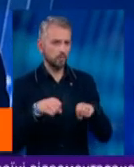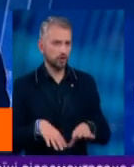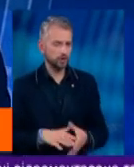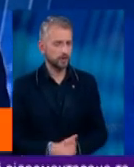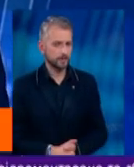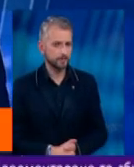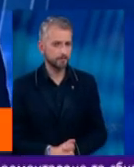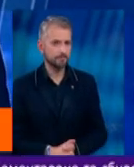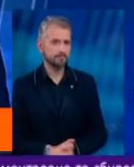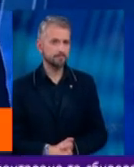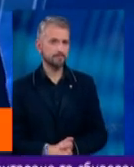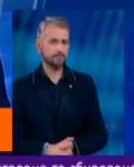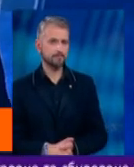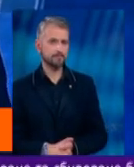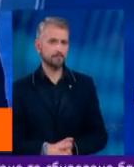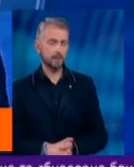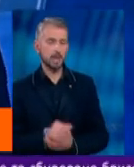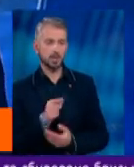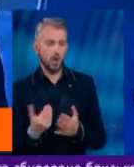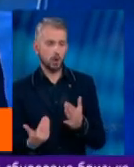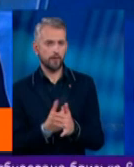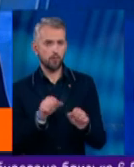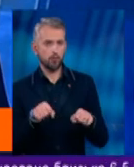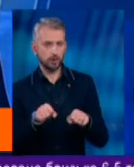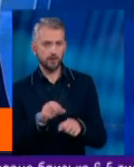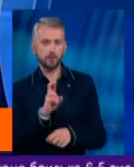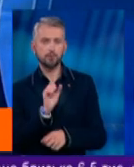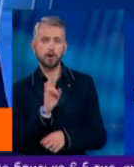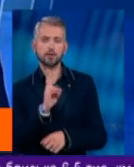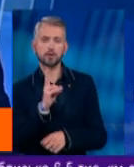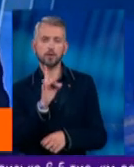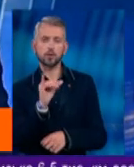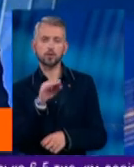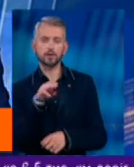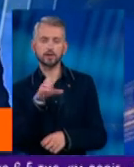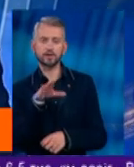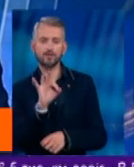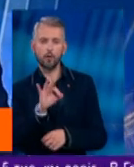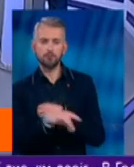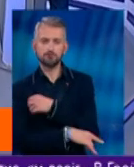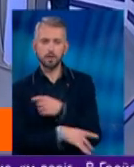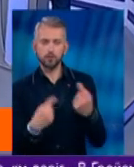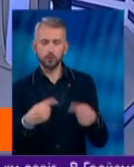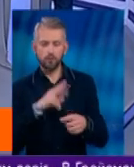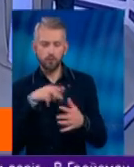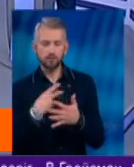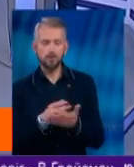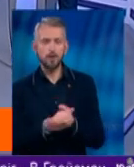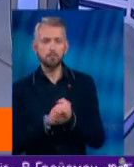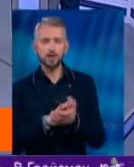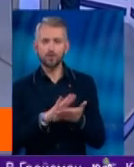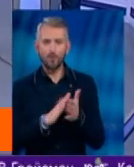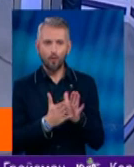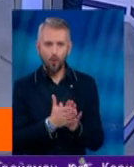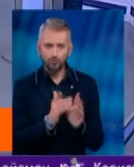ця тепер нова можливість банкрутства, процедура передбачає ще й варіант мирної угоди з